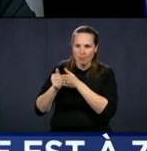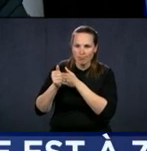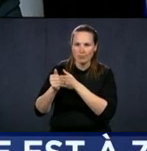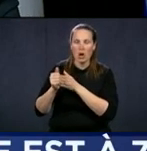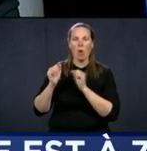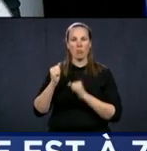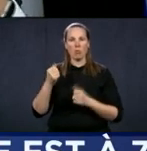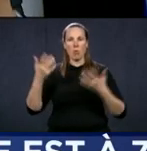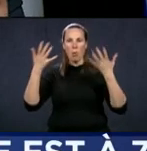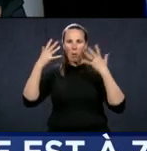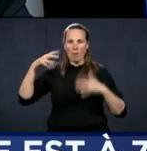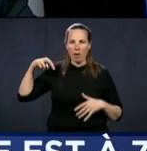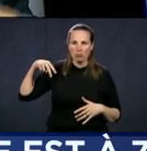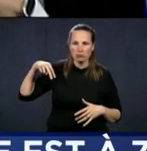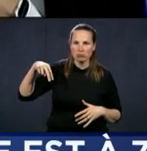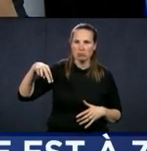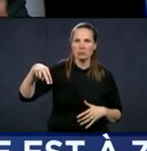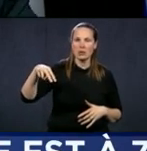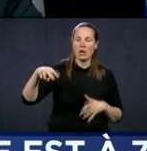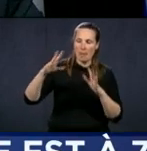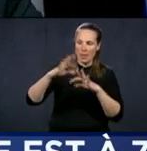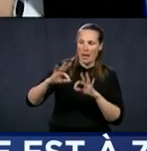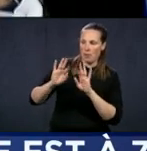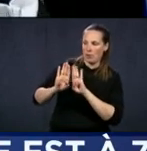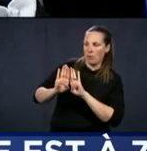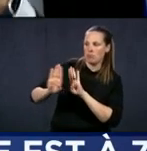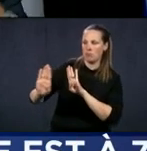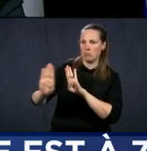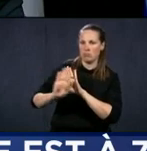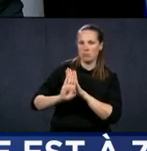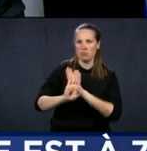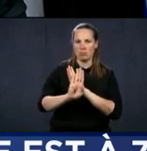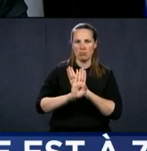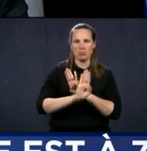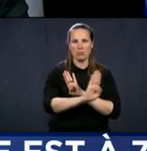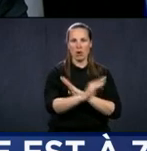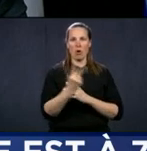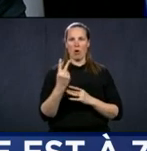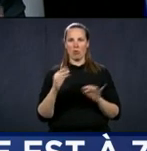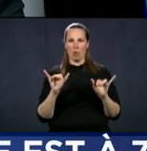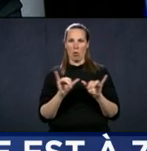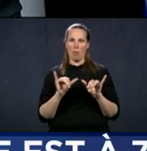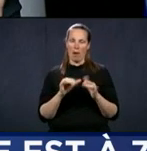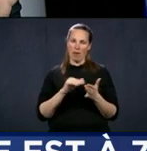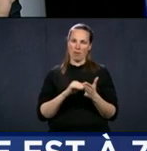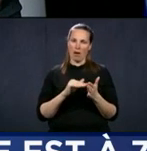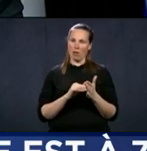prendre des marches. On leur demande de respecter la distanciation sociale, etc., etc.